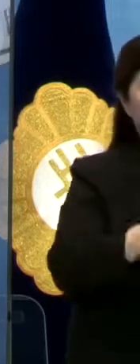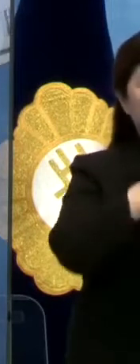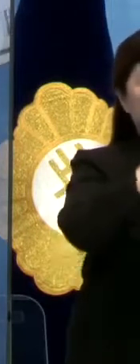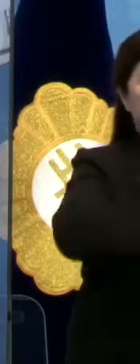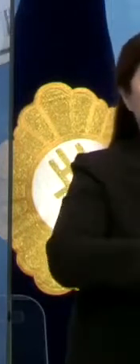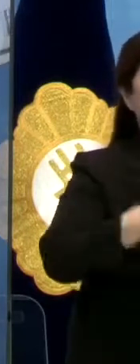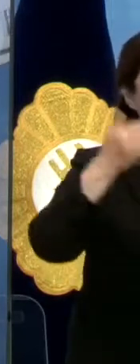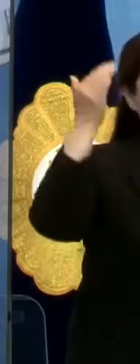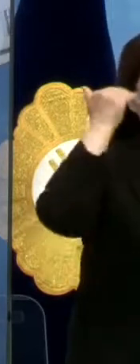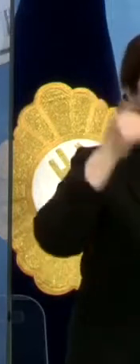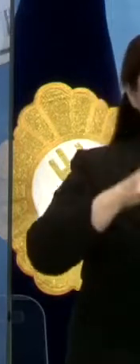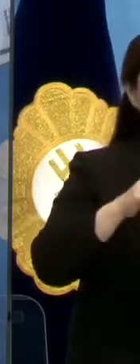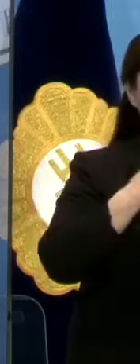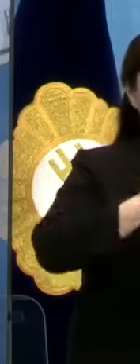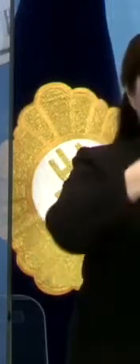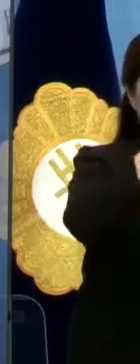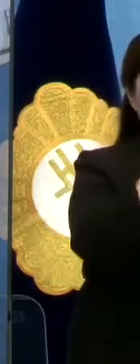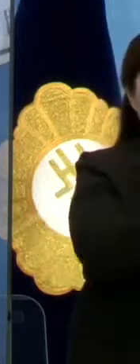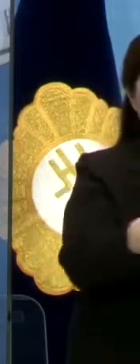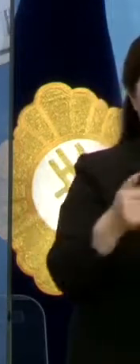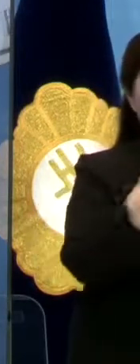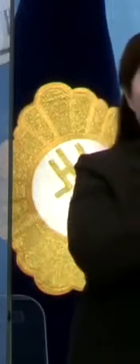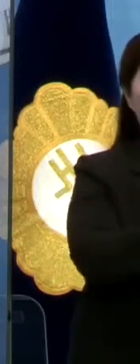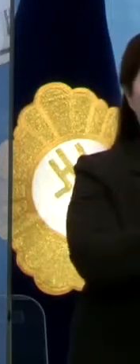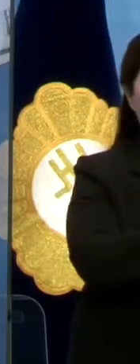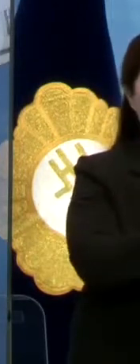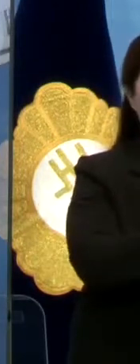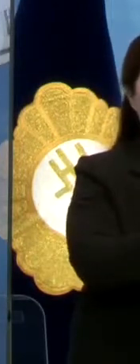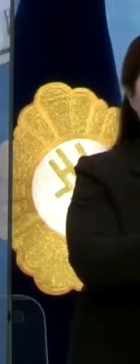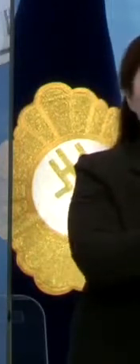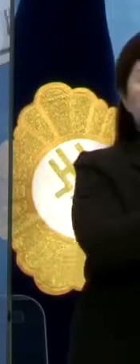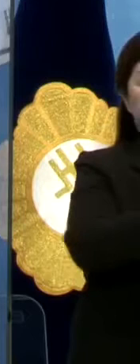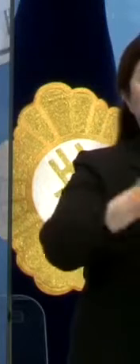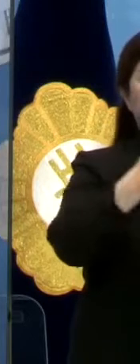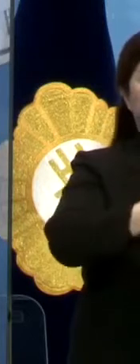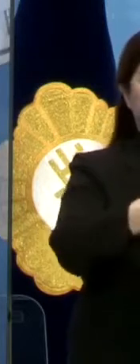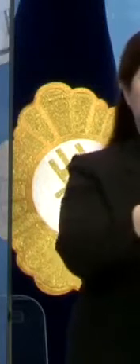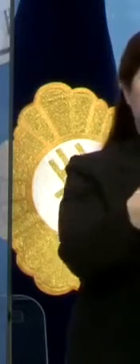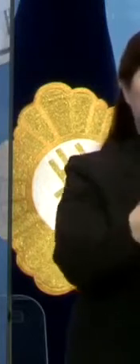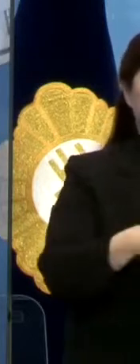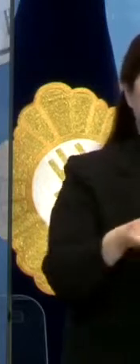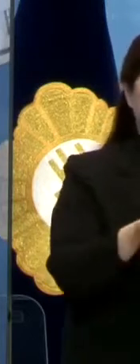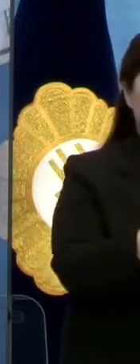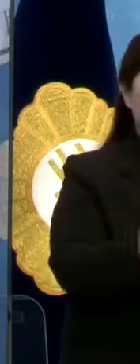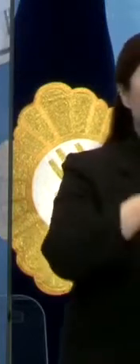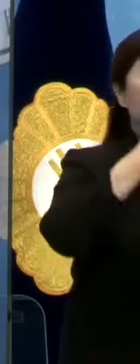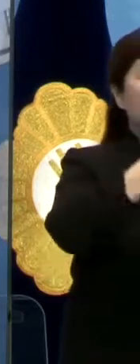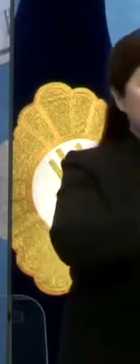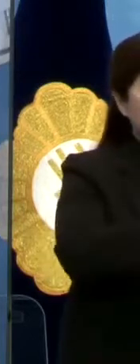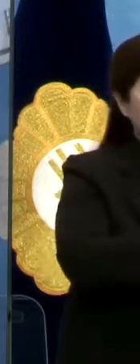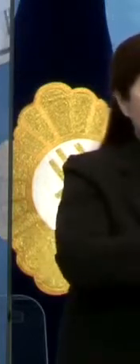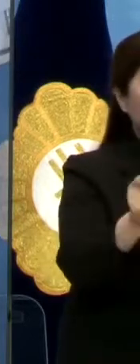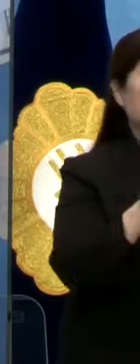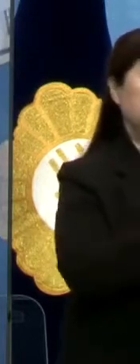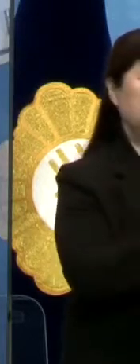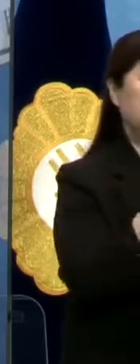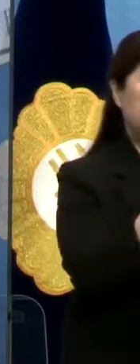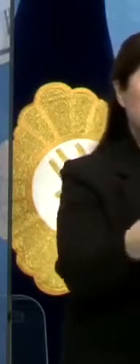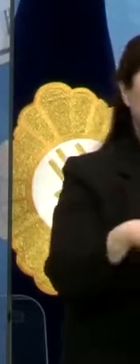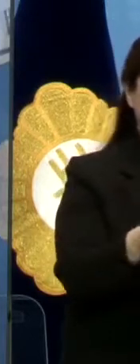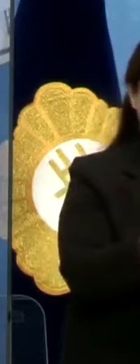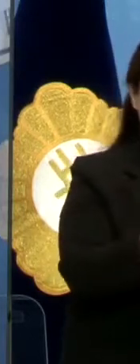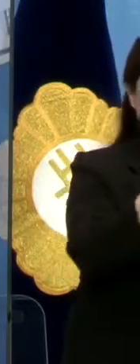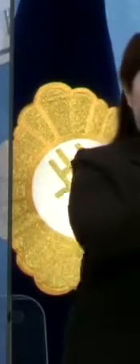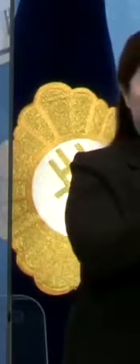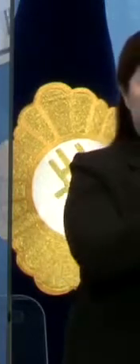우리 대한민국의 간호사 의료진들에게 감사하기 위해서 감사하고 응원하기 위해서 연내